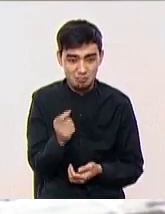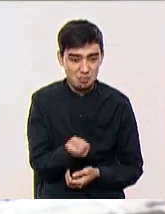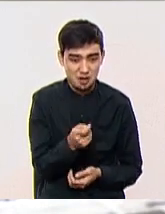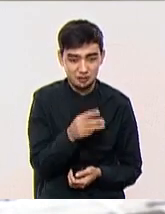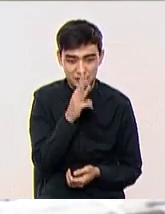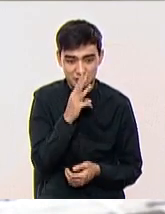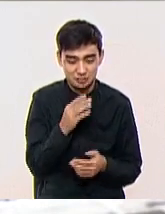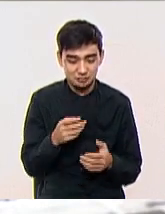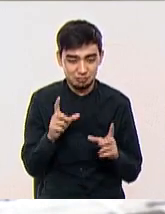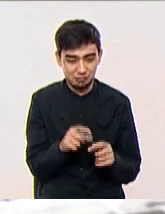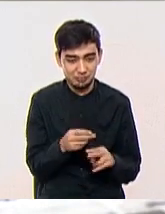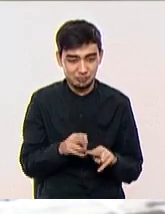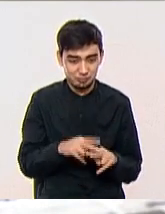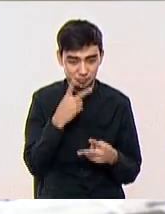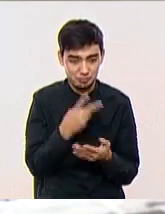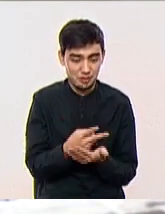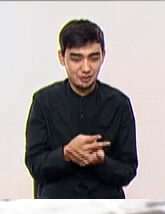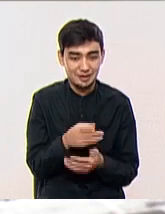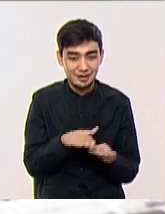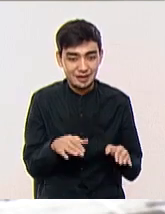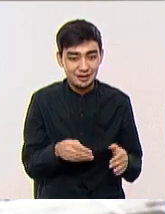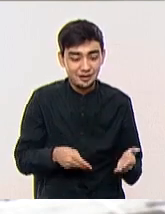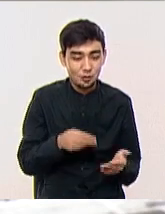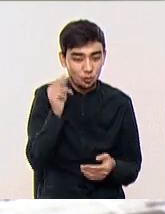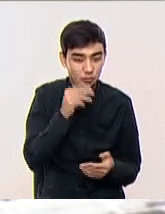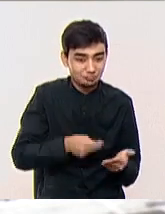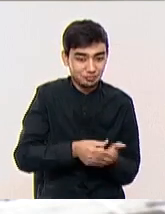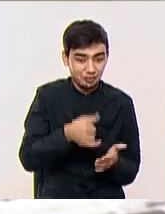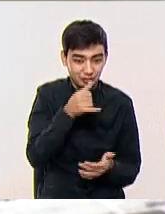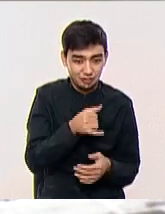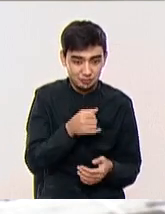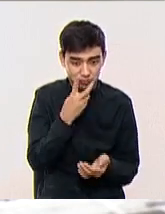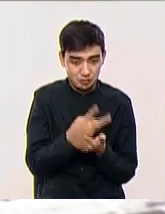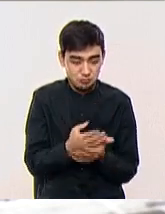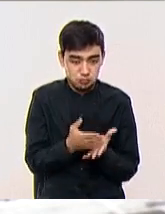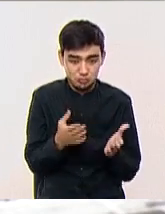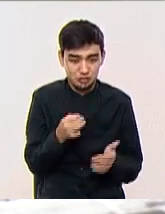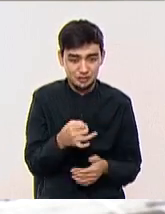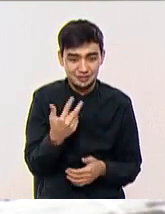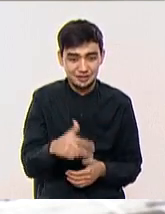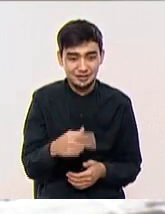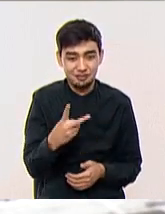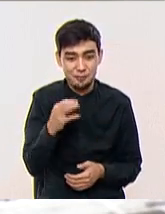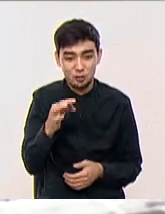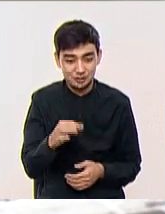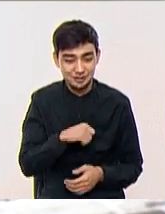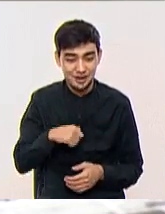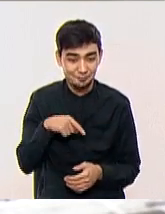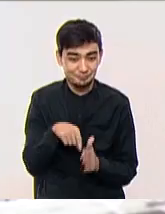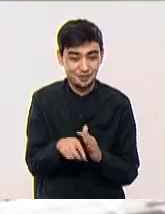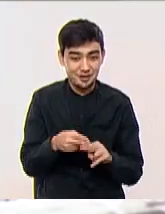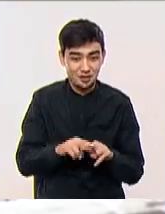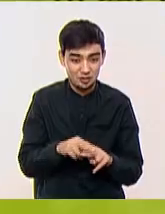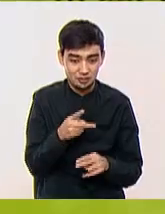жатқан жалақыларының төмендігін көрсетеді. Өйткені балаларының оқуын төлей алмай жатса, бұл үлкен көрсеткіш. Жаңағы 32%-дің өзі бұл